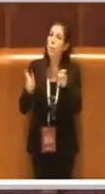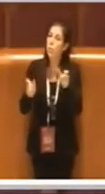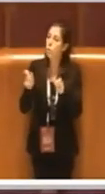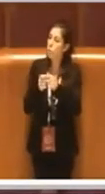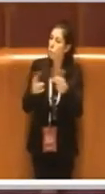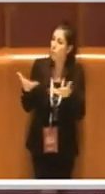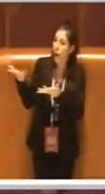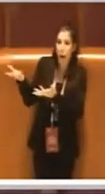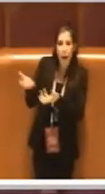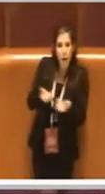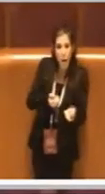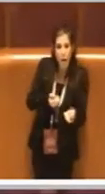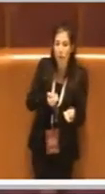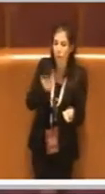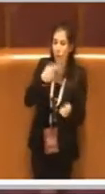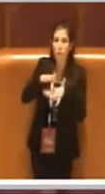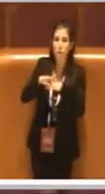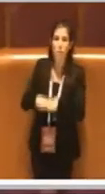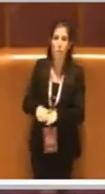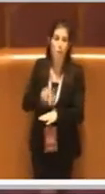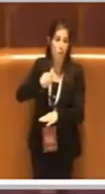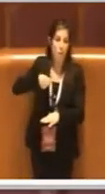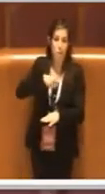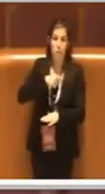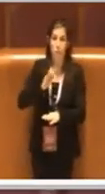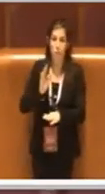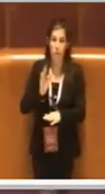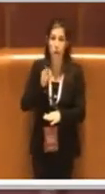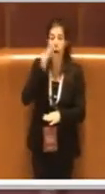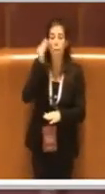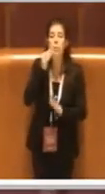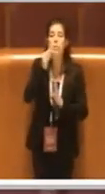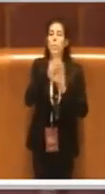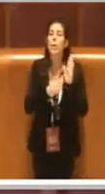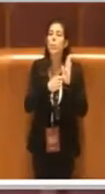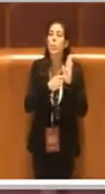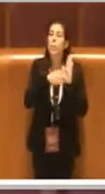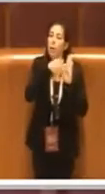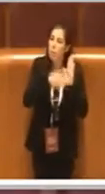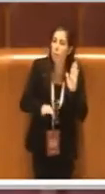questa città. E penso che per il rispetto di questi principi